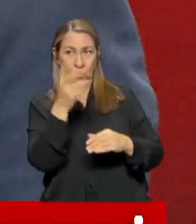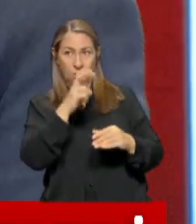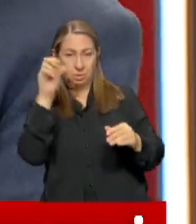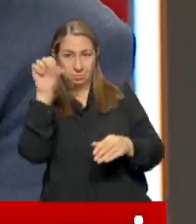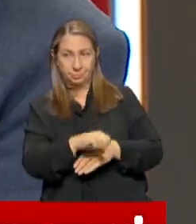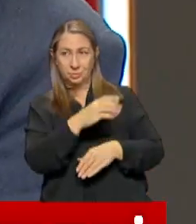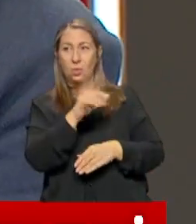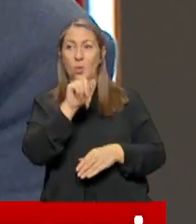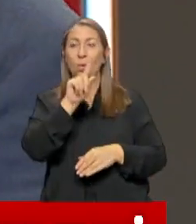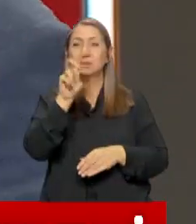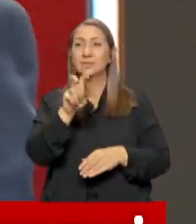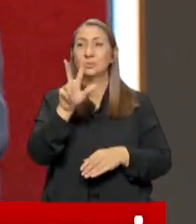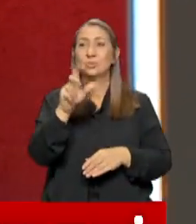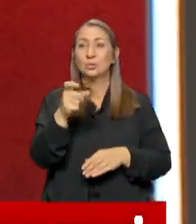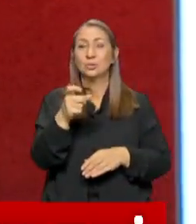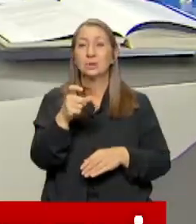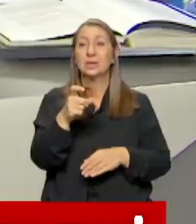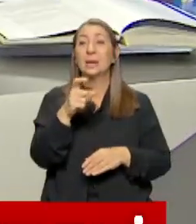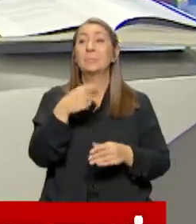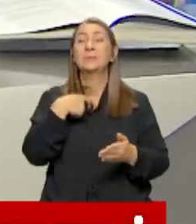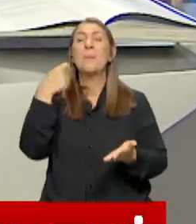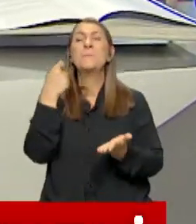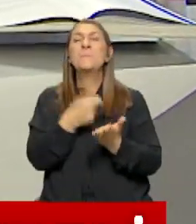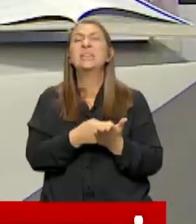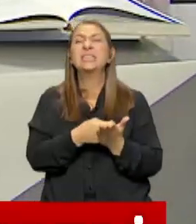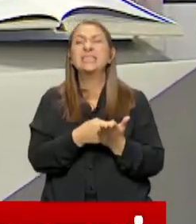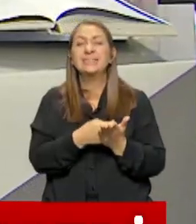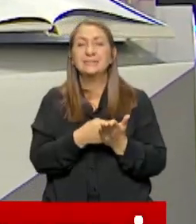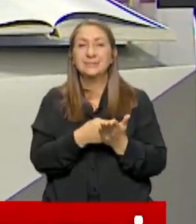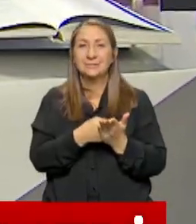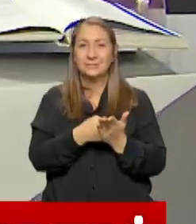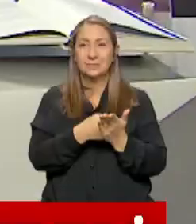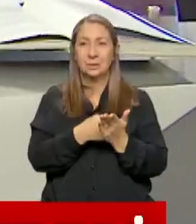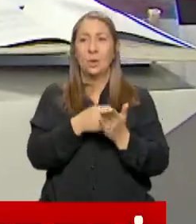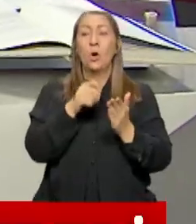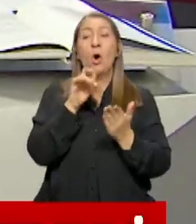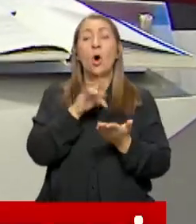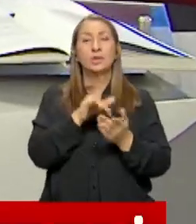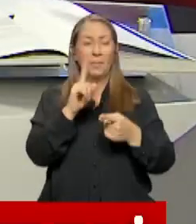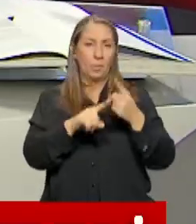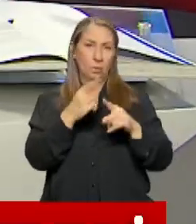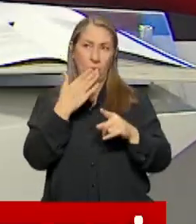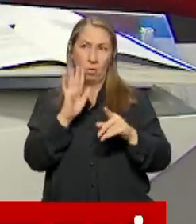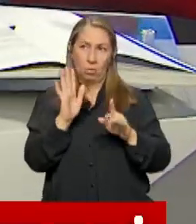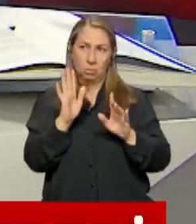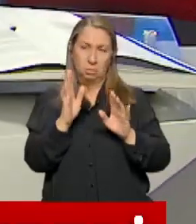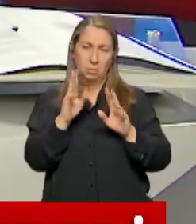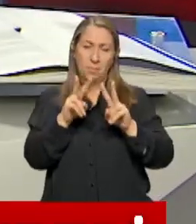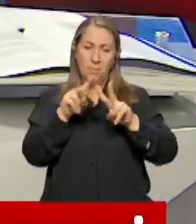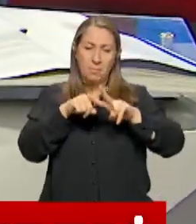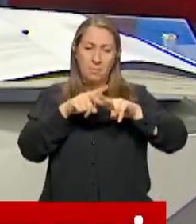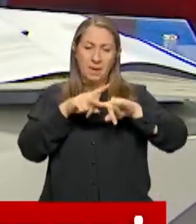çöktü 18 39 kuruştuk peşinden ortada bir politika yok Mafya eğilmez söylemiş